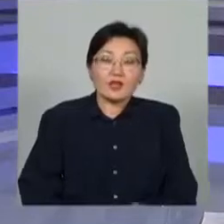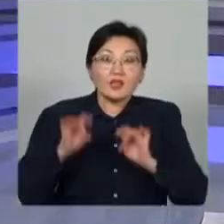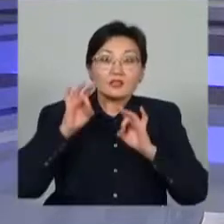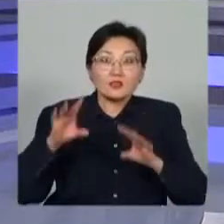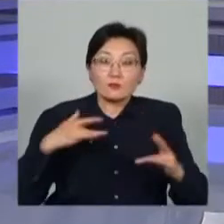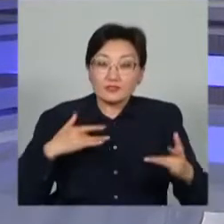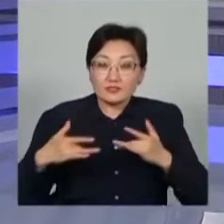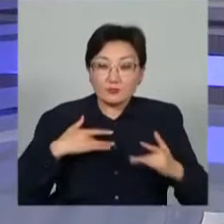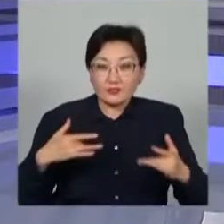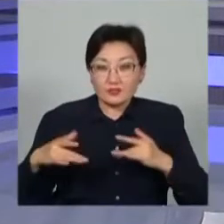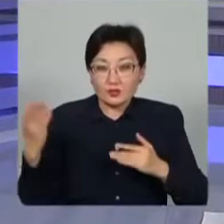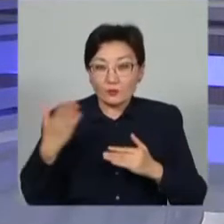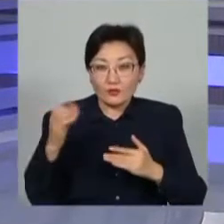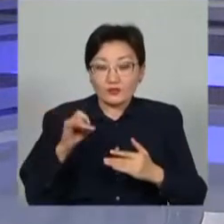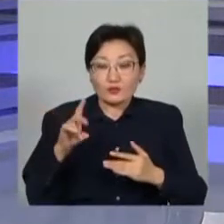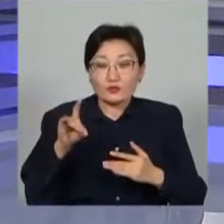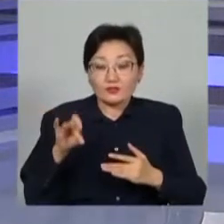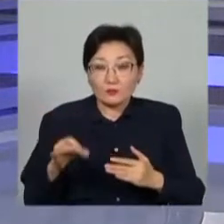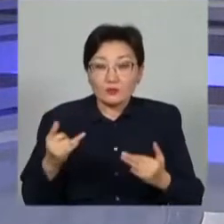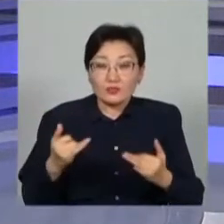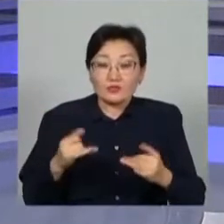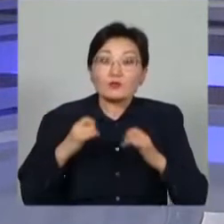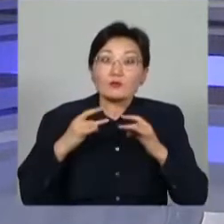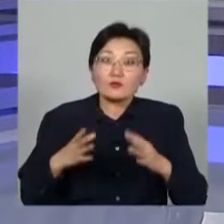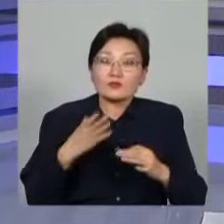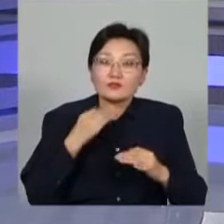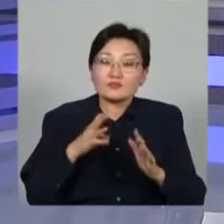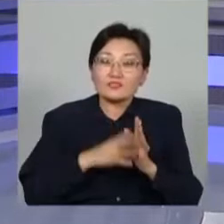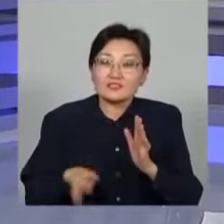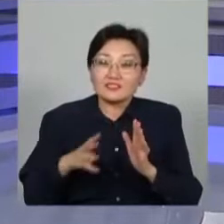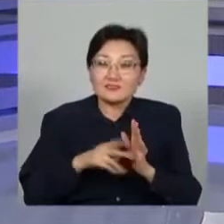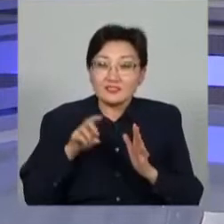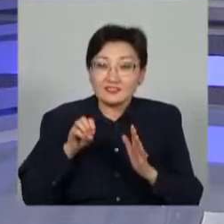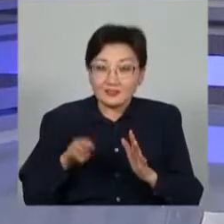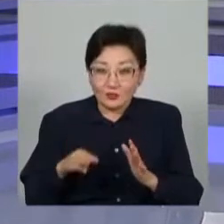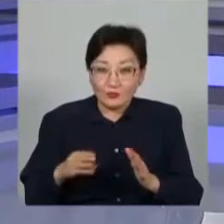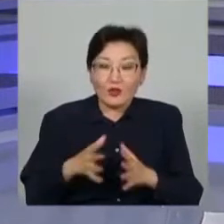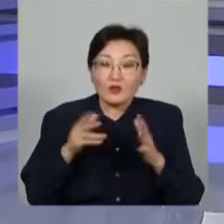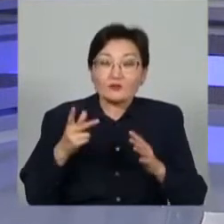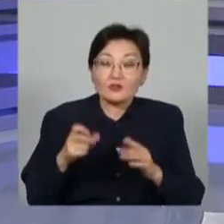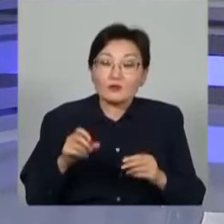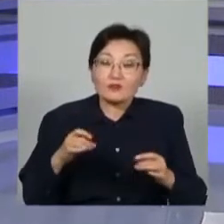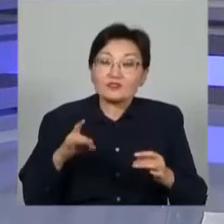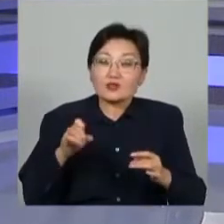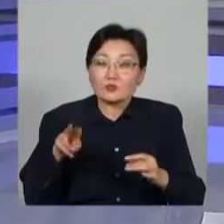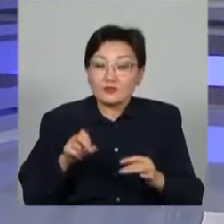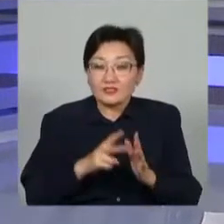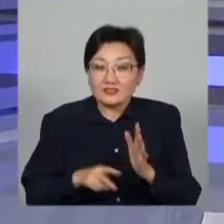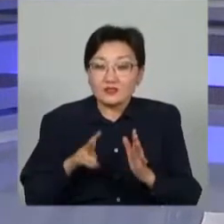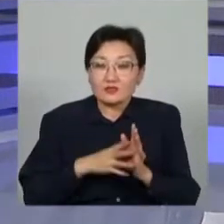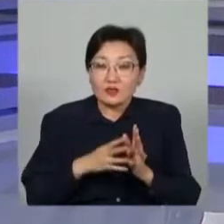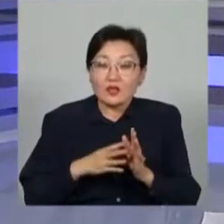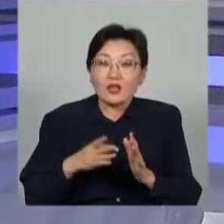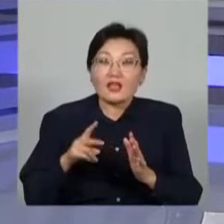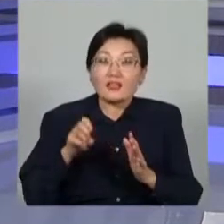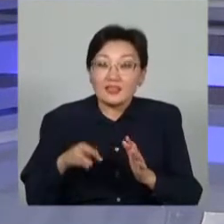Легендарный актер театра и кино Юрий Померанцев сегодня отмечает свое 99-летие. Более 300 ролей и 79 лет